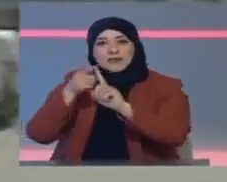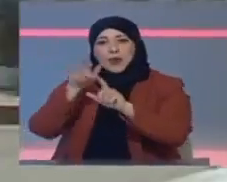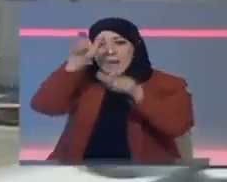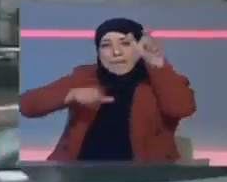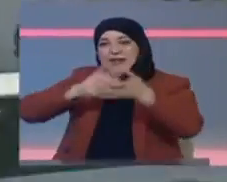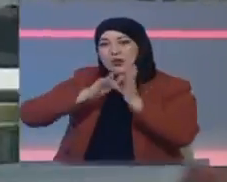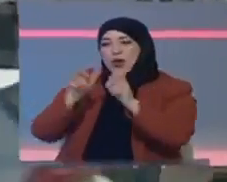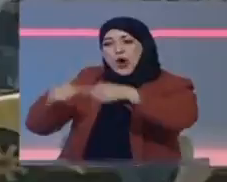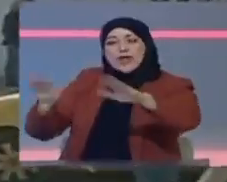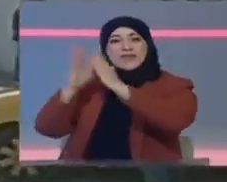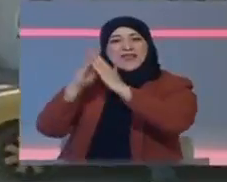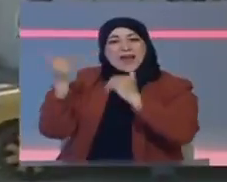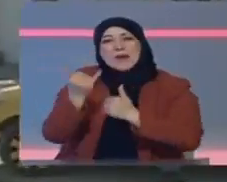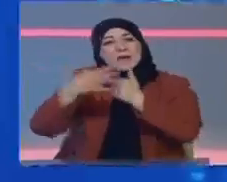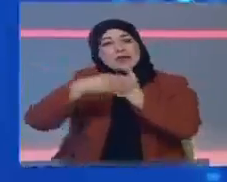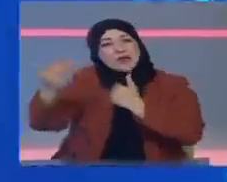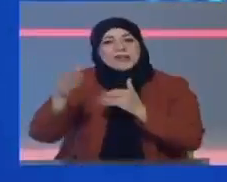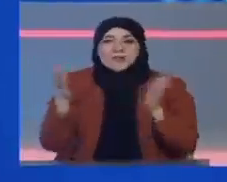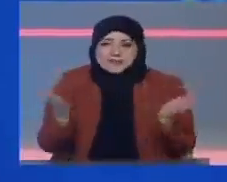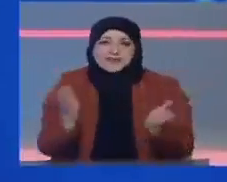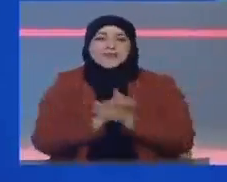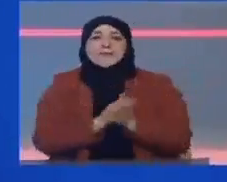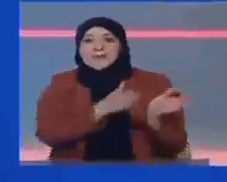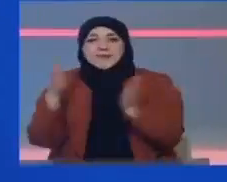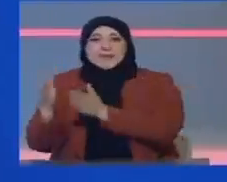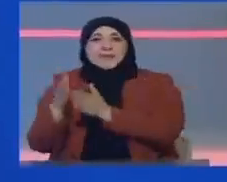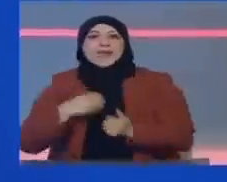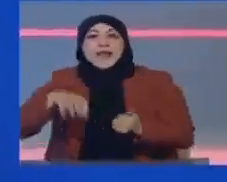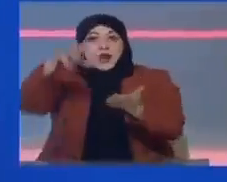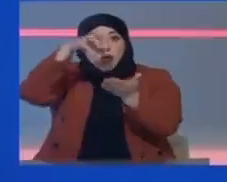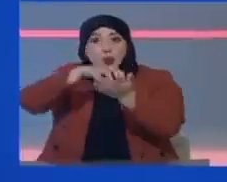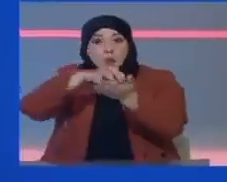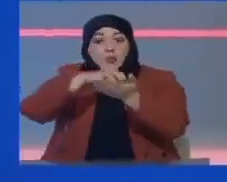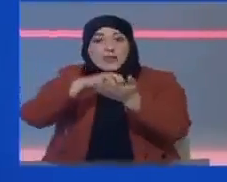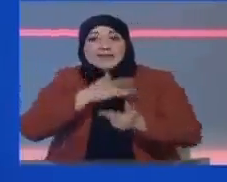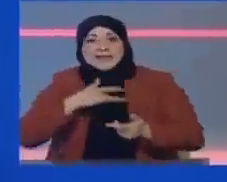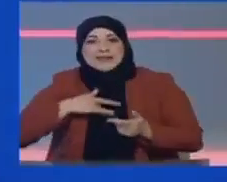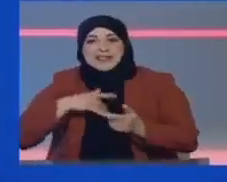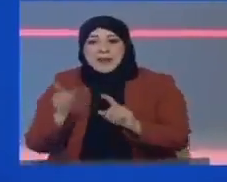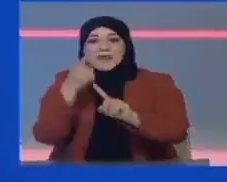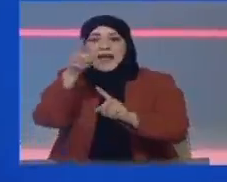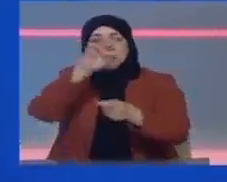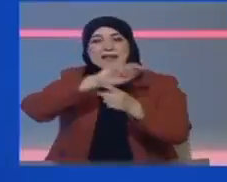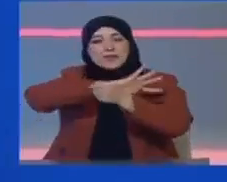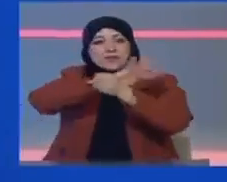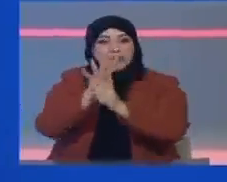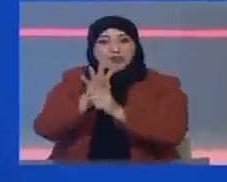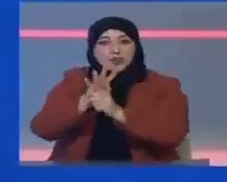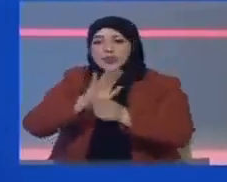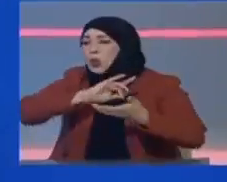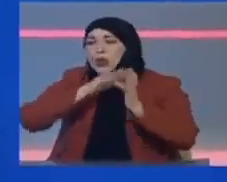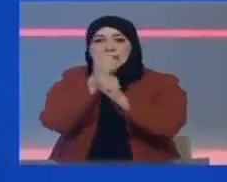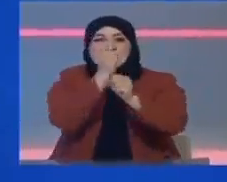بالحجر شامل وحده استشفائيه خاصه بمرض فيروس كورونا تعمل مختلف الاطراف